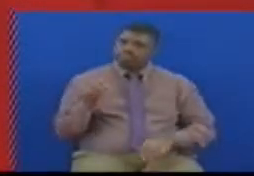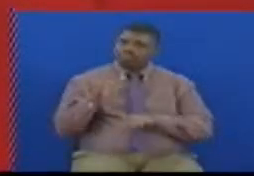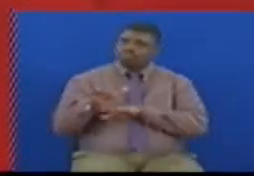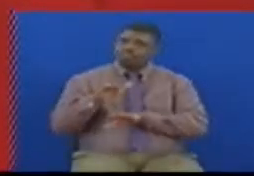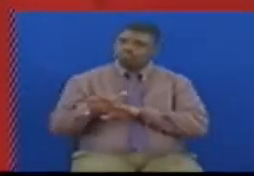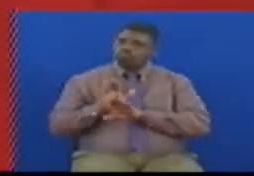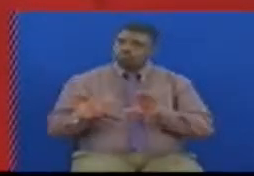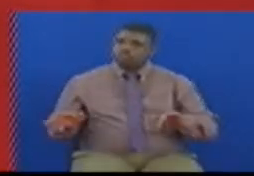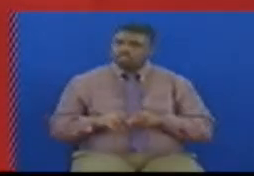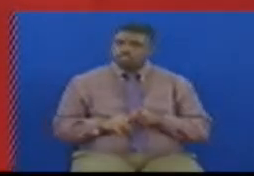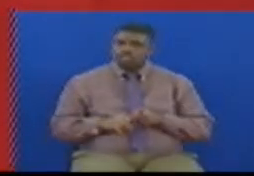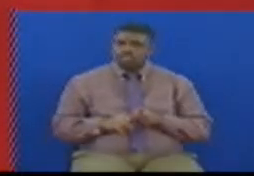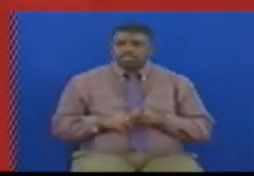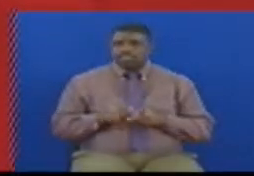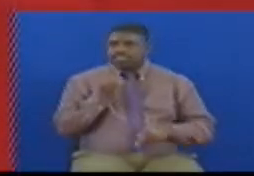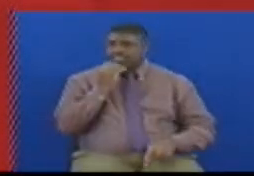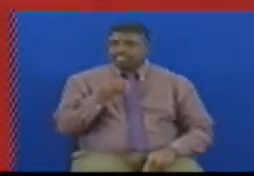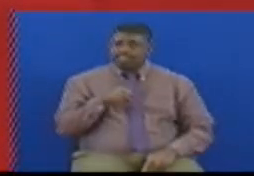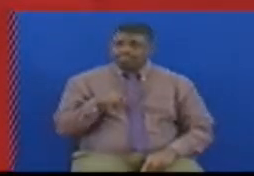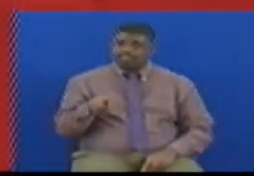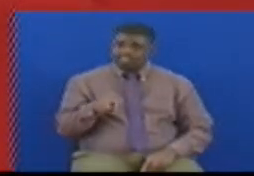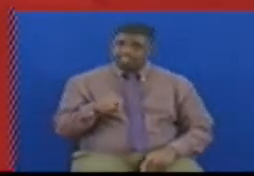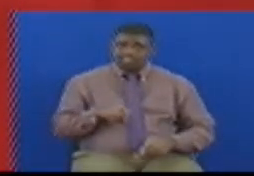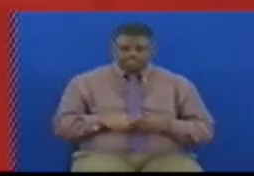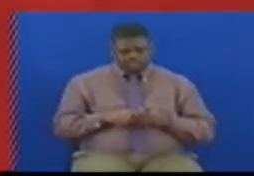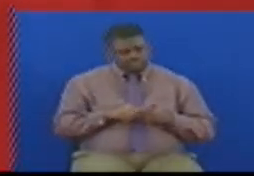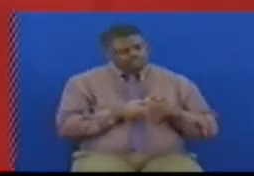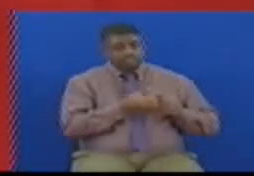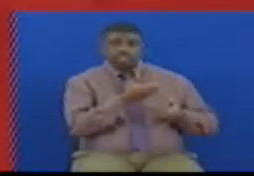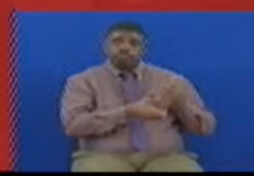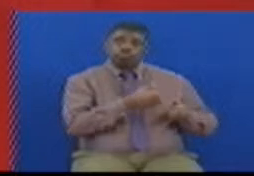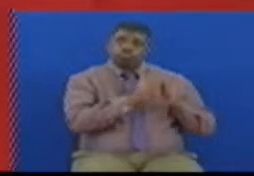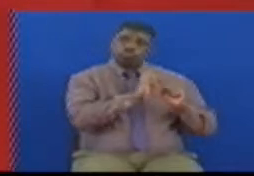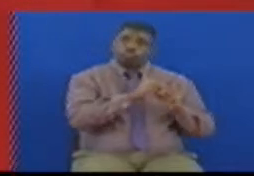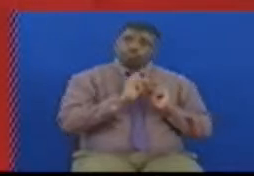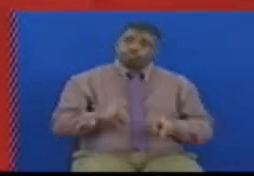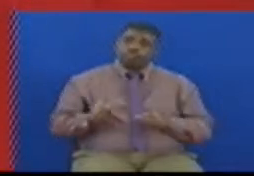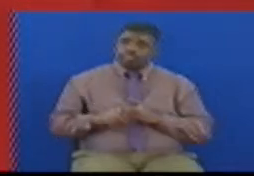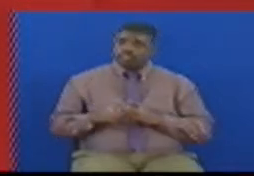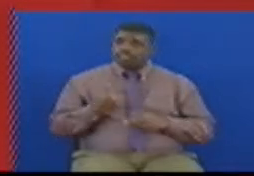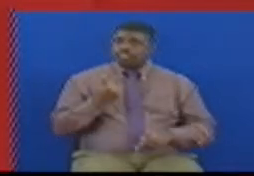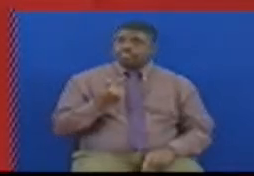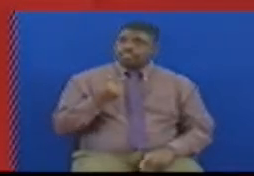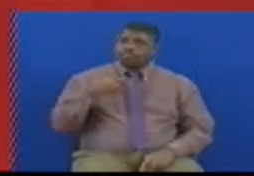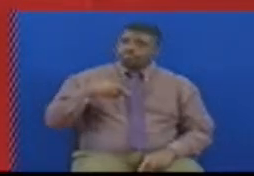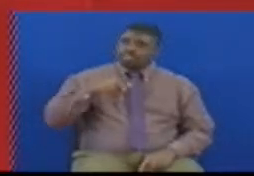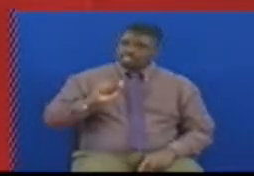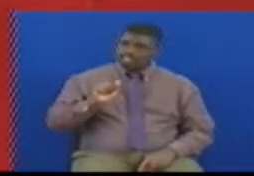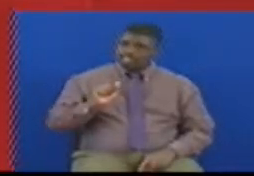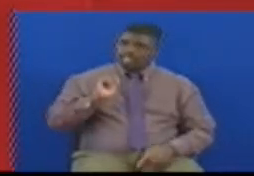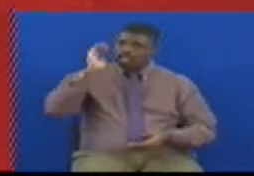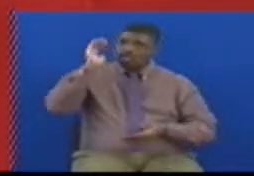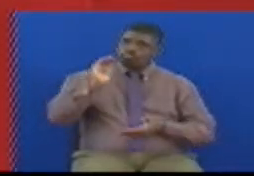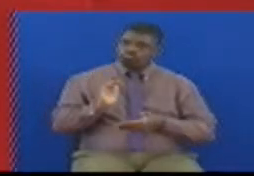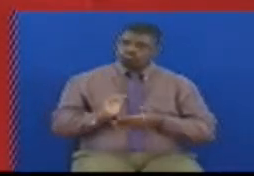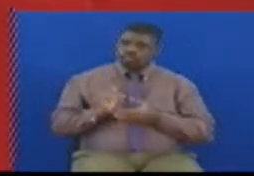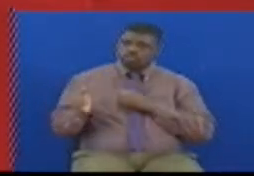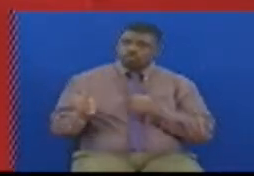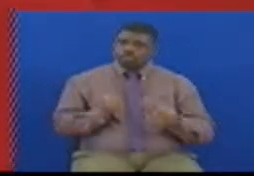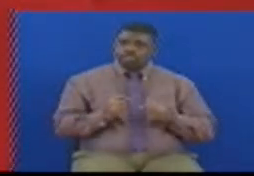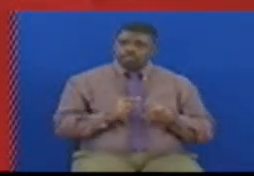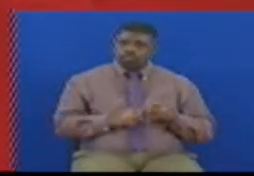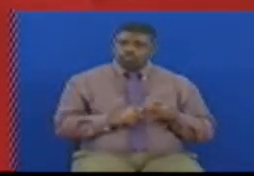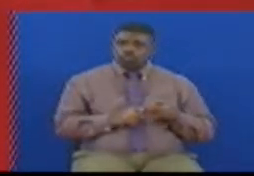ilivyofafanua, taarifa ya CAG imebainisha uwepo wa changamoto kadhaa katika TPA ambazo zinapunguza ufanisi wa shirika